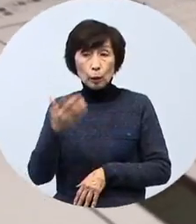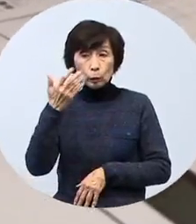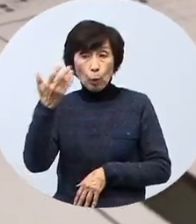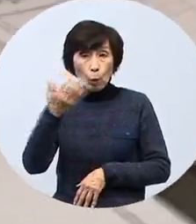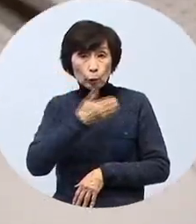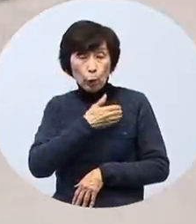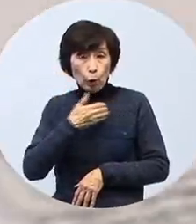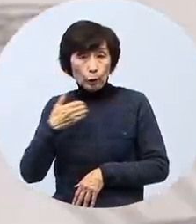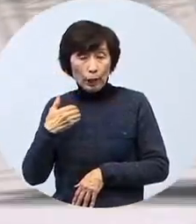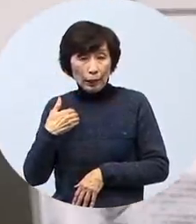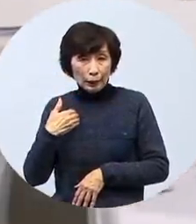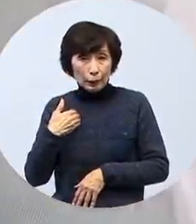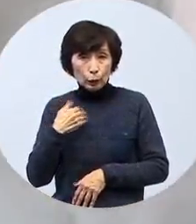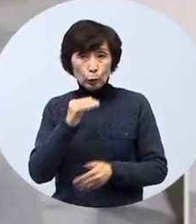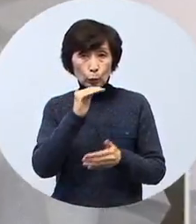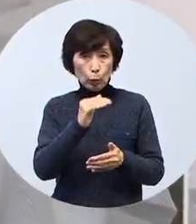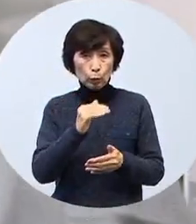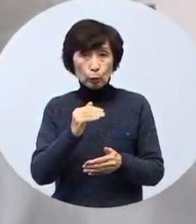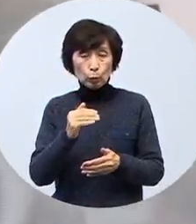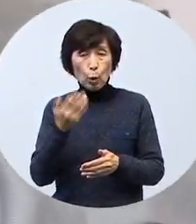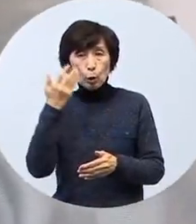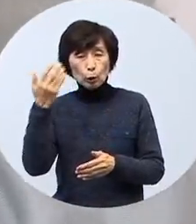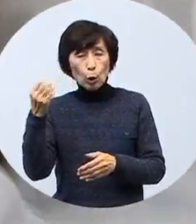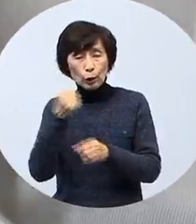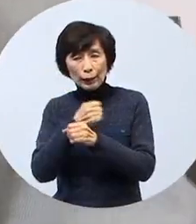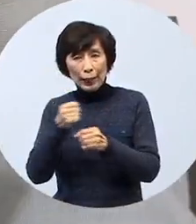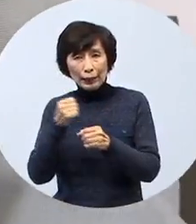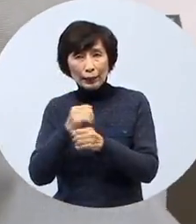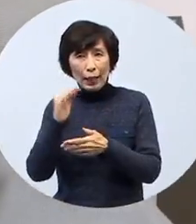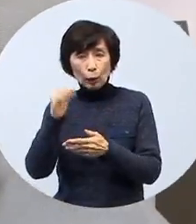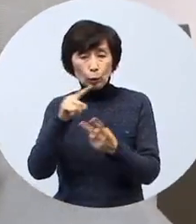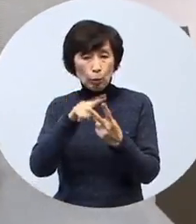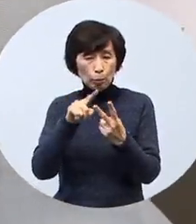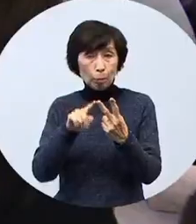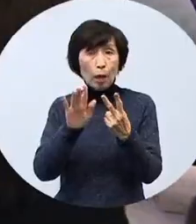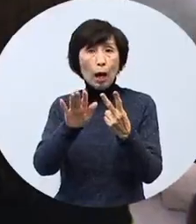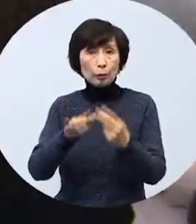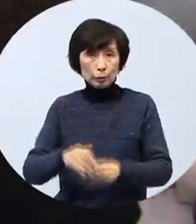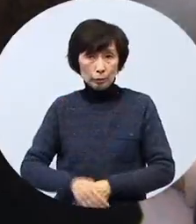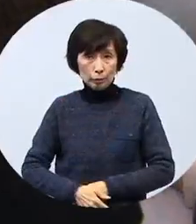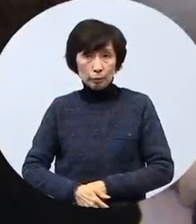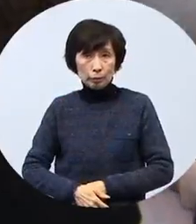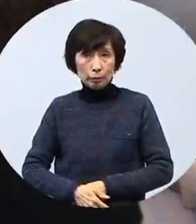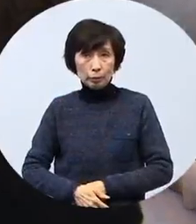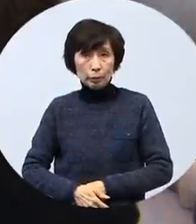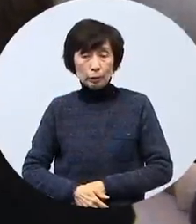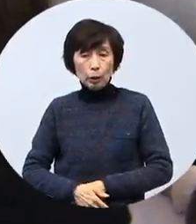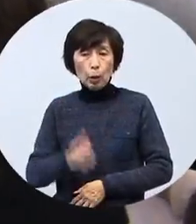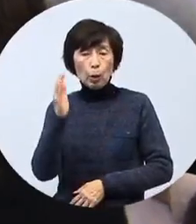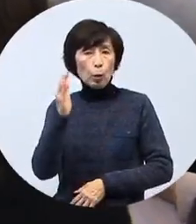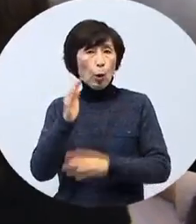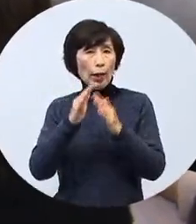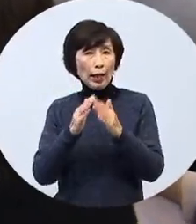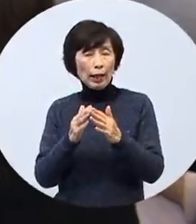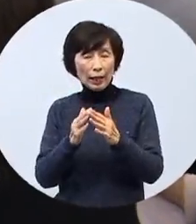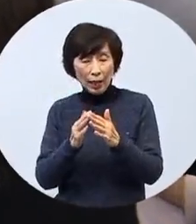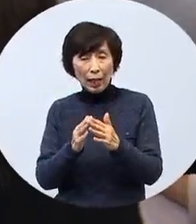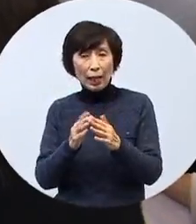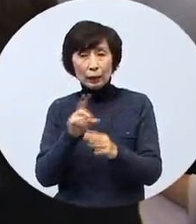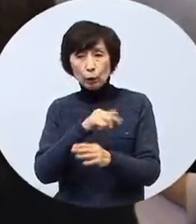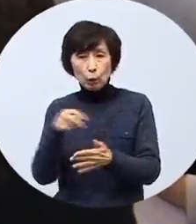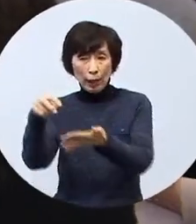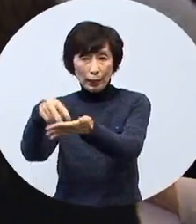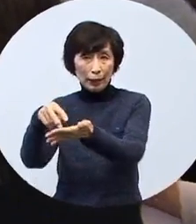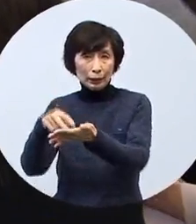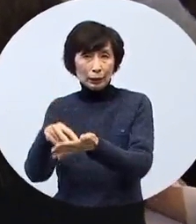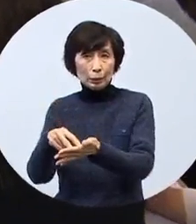ば分かることと想像が及ばないこと、いろいろあると思います。このような講演会で、さまざまな立